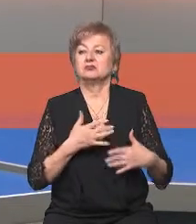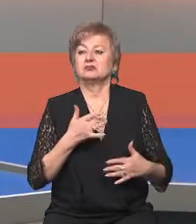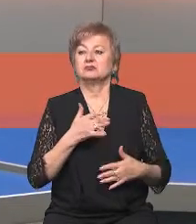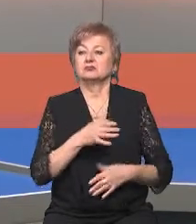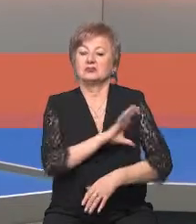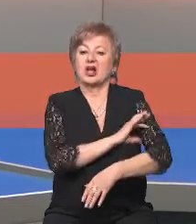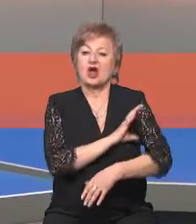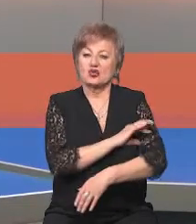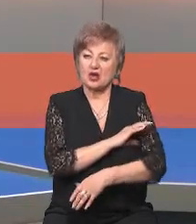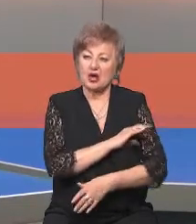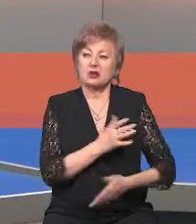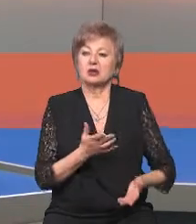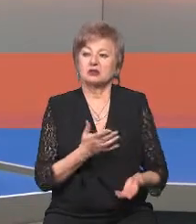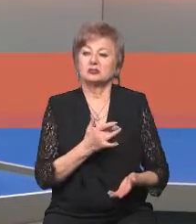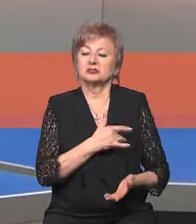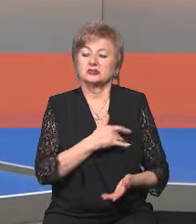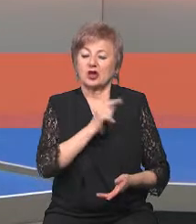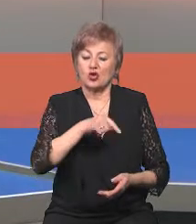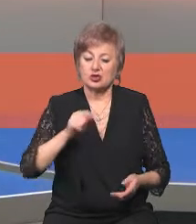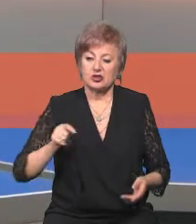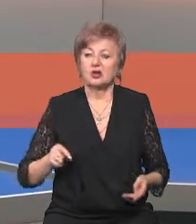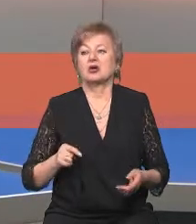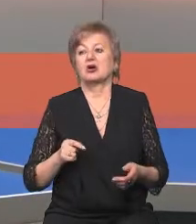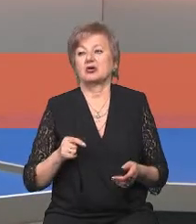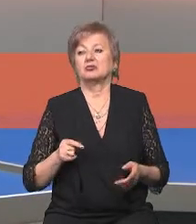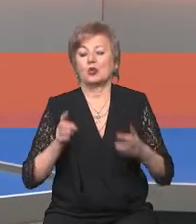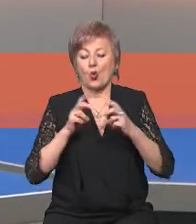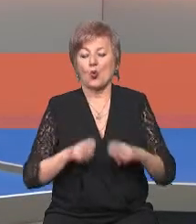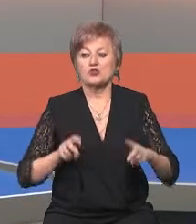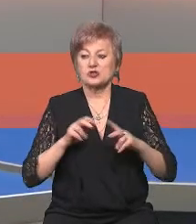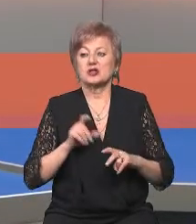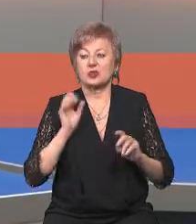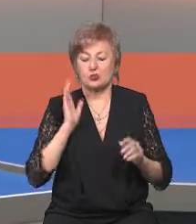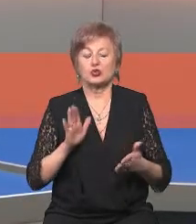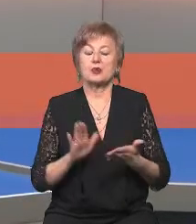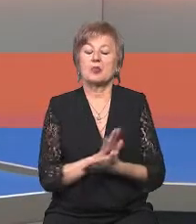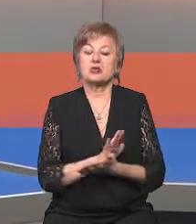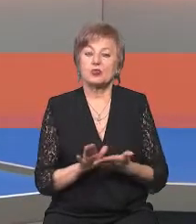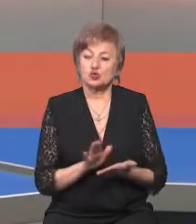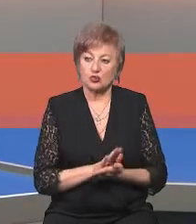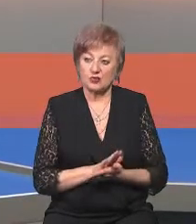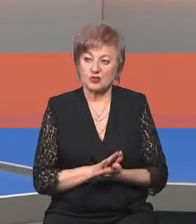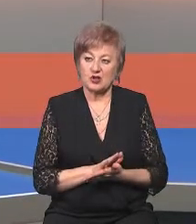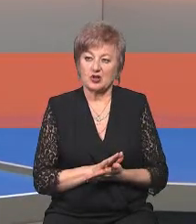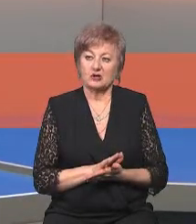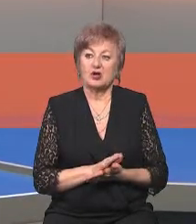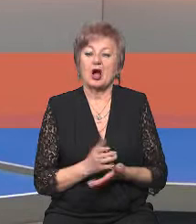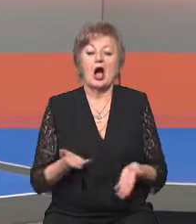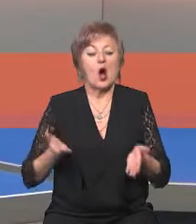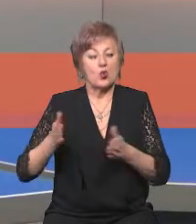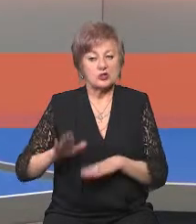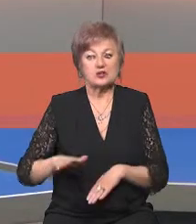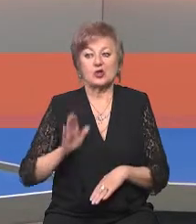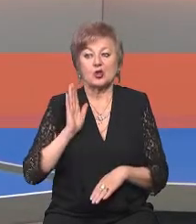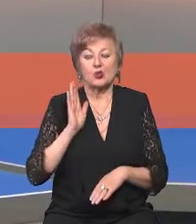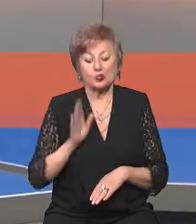загальний холестерин та інші види обстежень, які є безкоштовними наразі від держави. Все інше в нас буде в